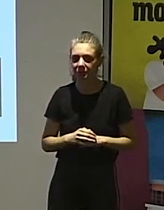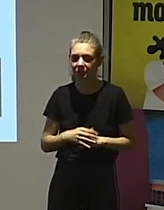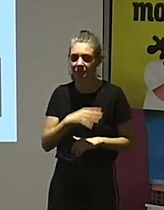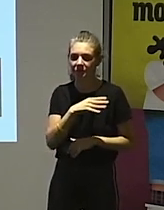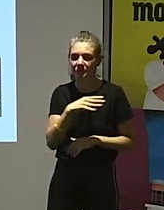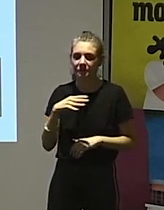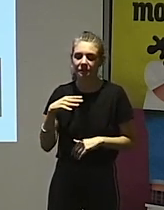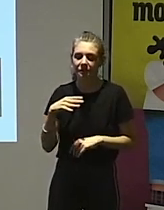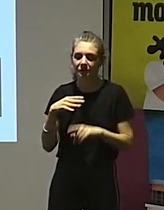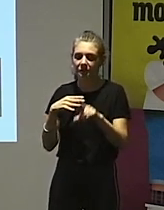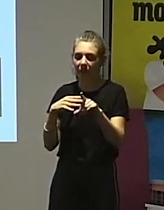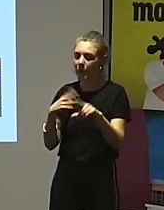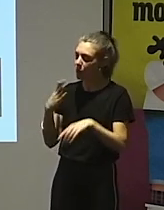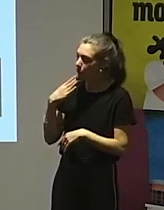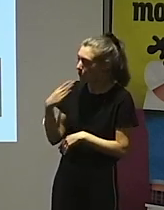Bonjour.